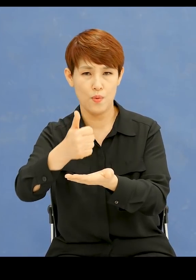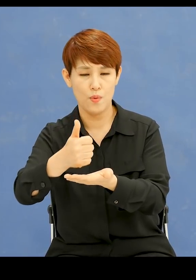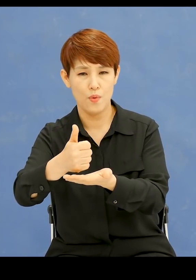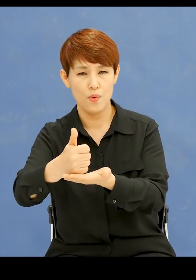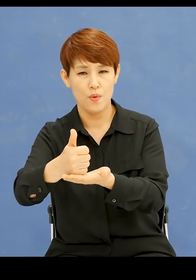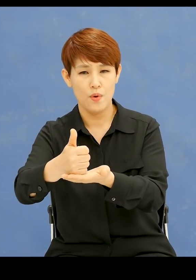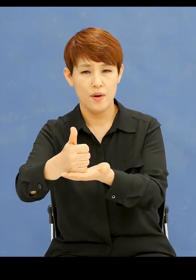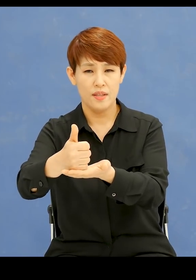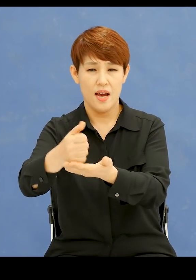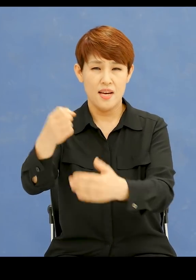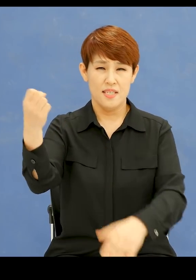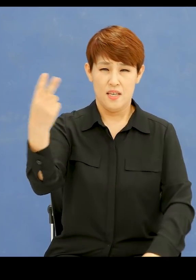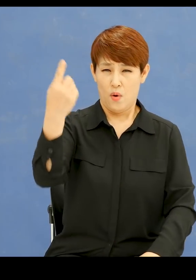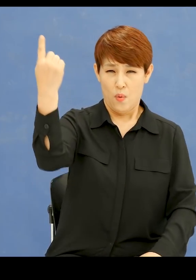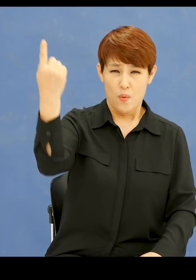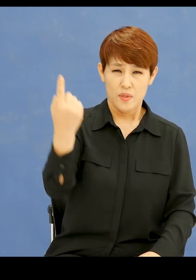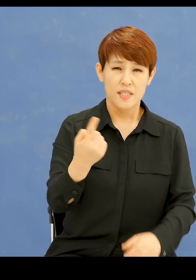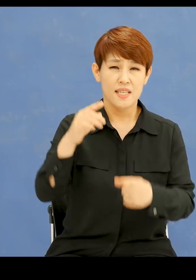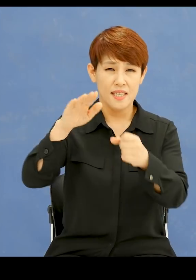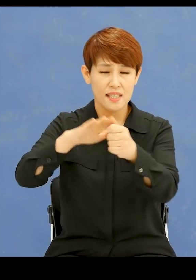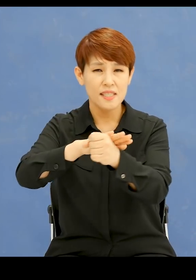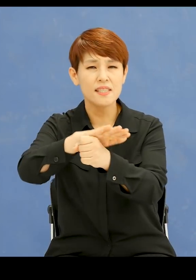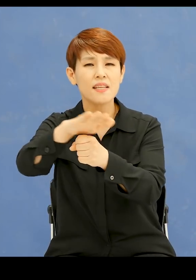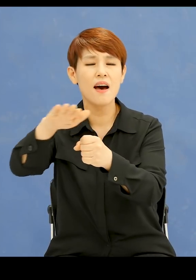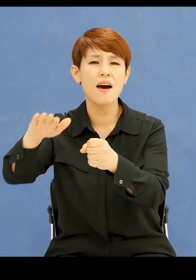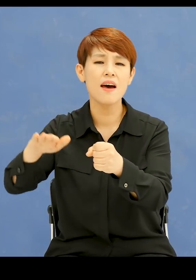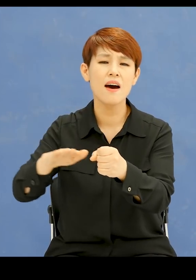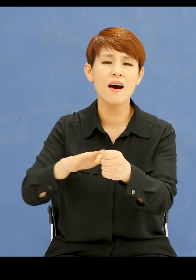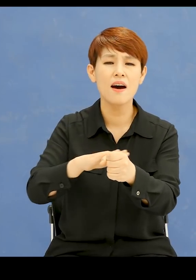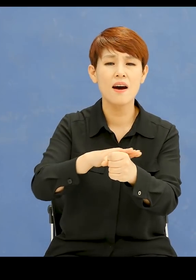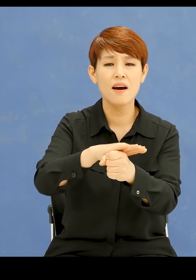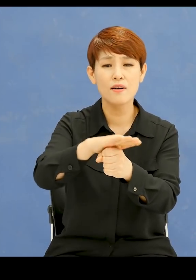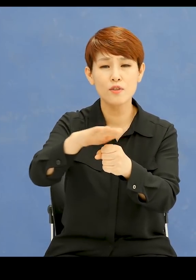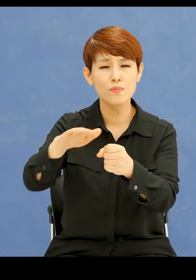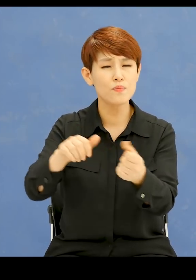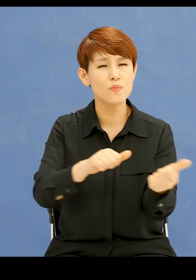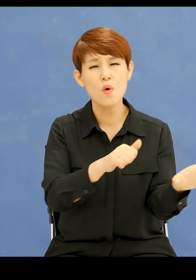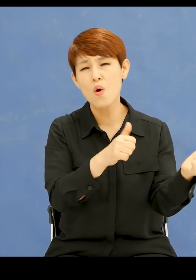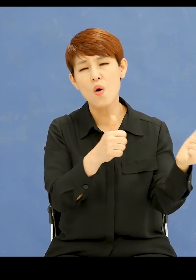그리스도 다시 오실 그 사랑